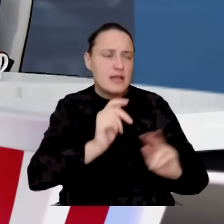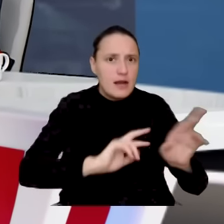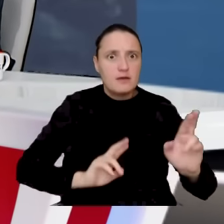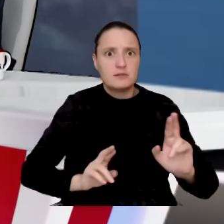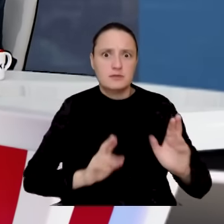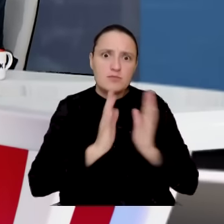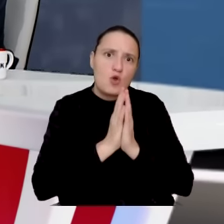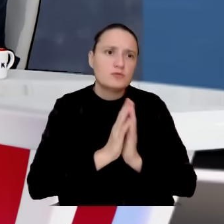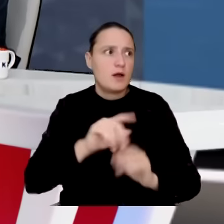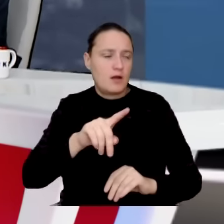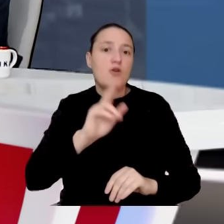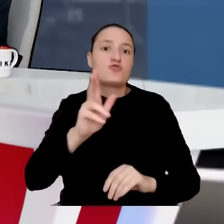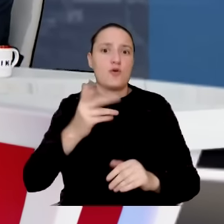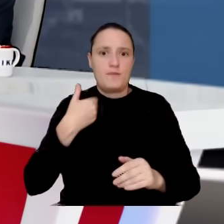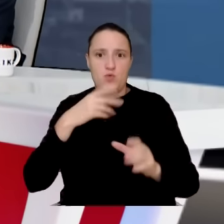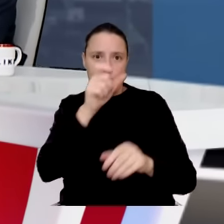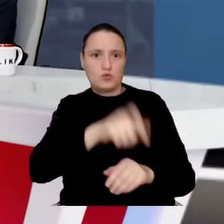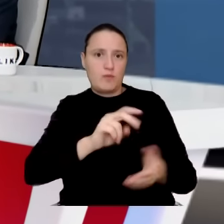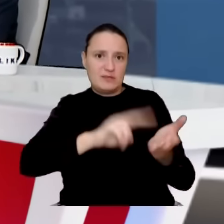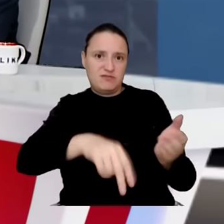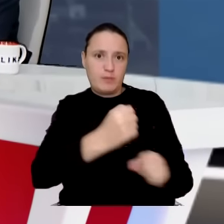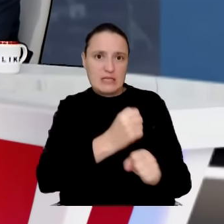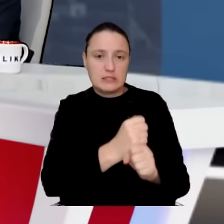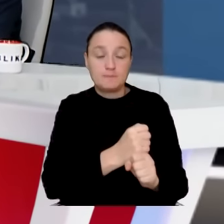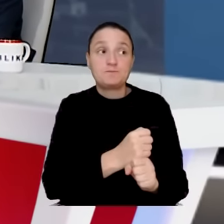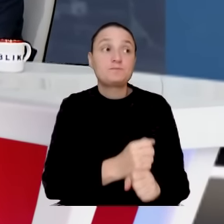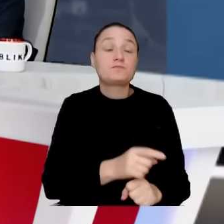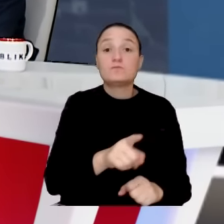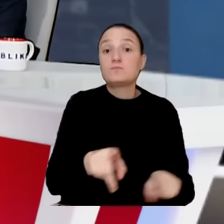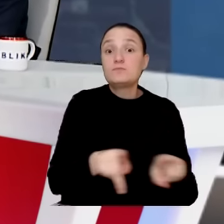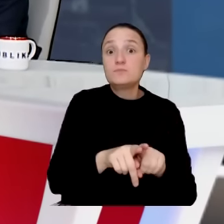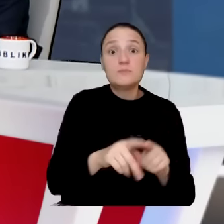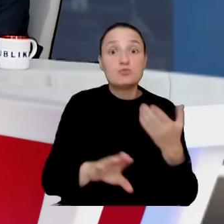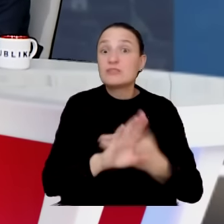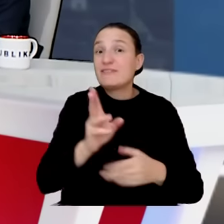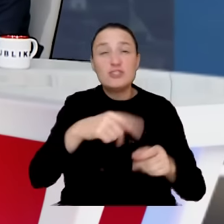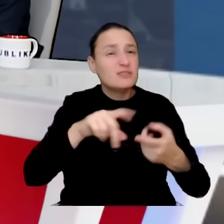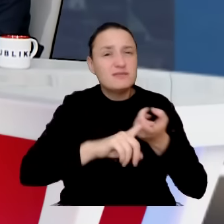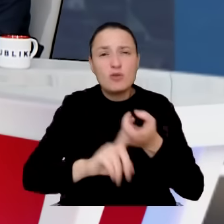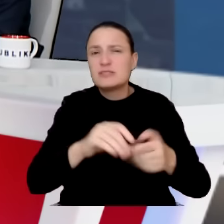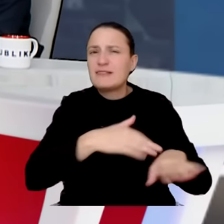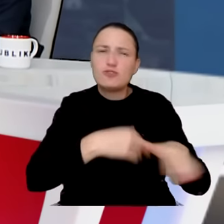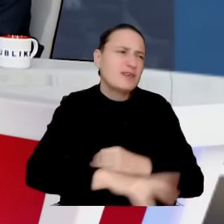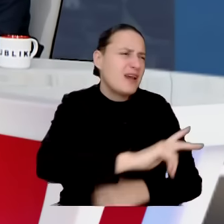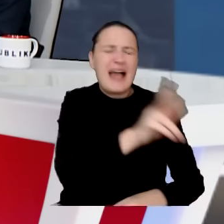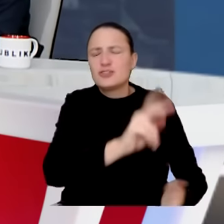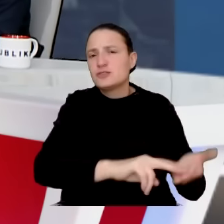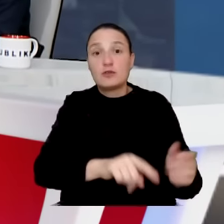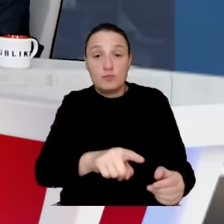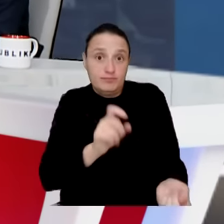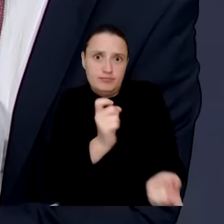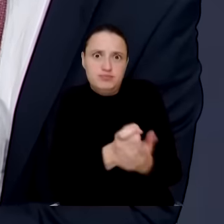od osób zwalnianych szczególnie nawet zwalniają przedstawicieli związków zawodowych co jest niezgodne z prawem